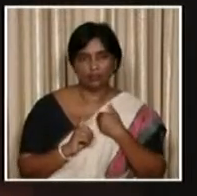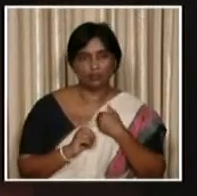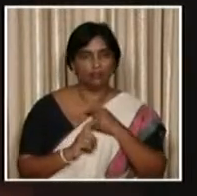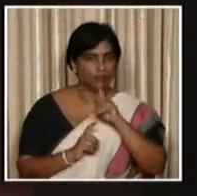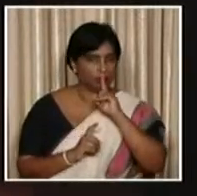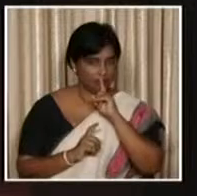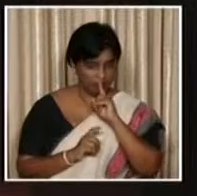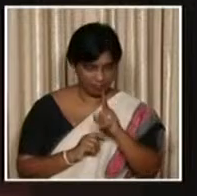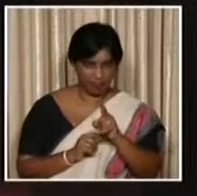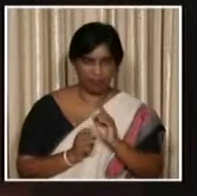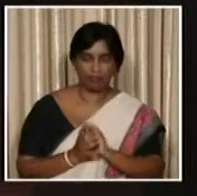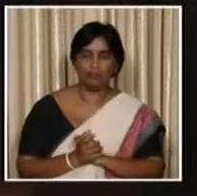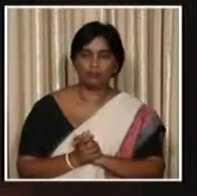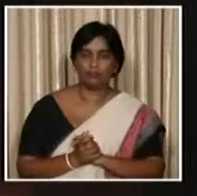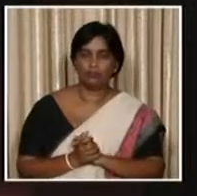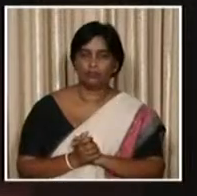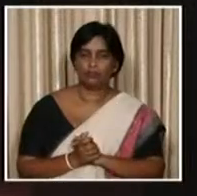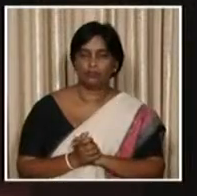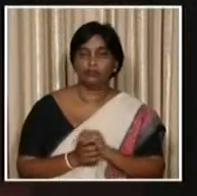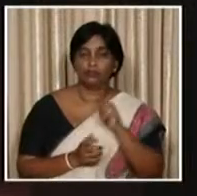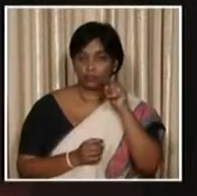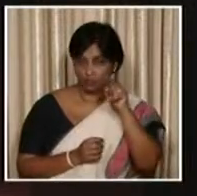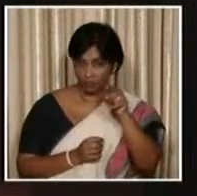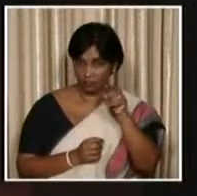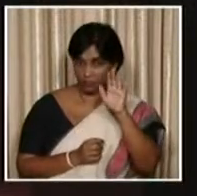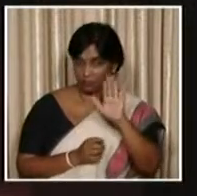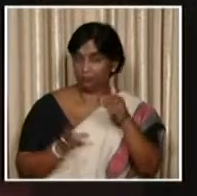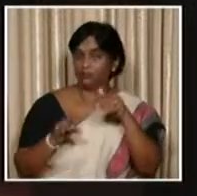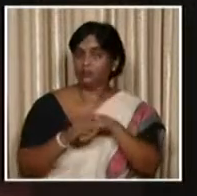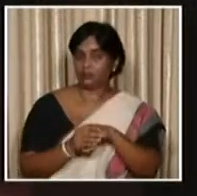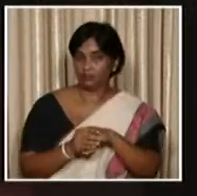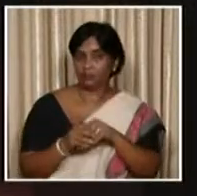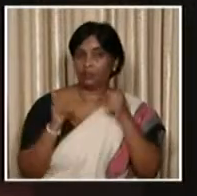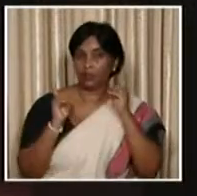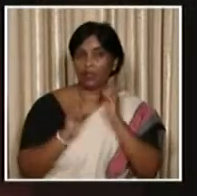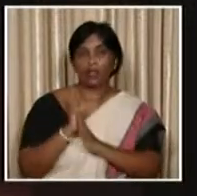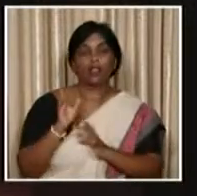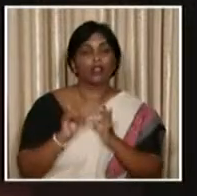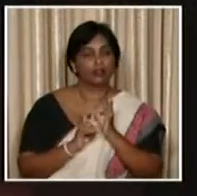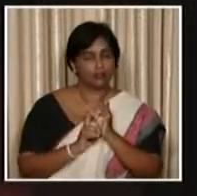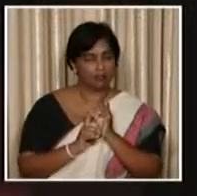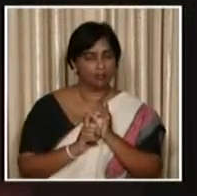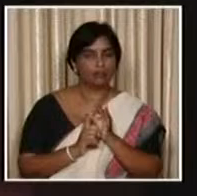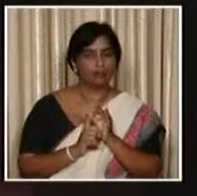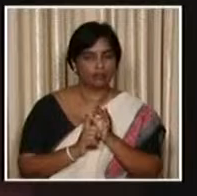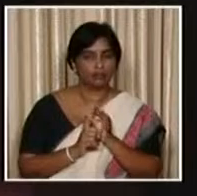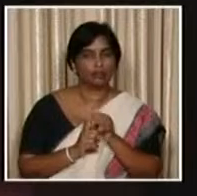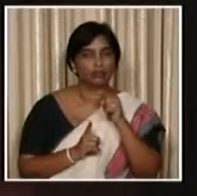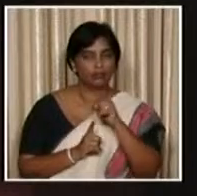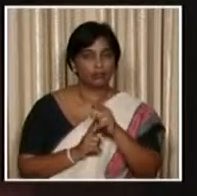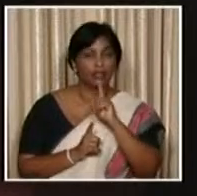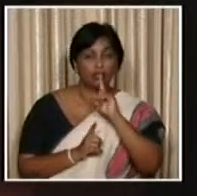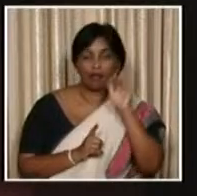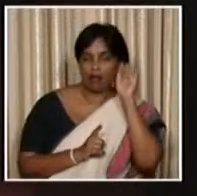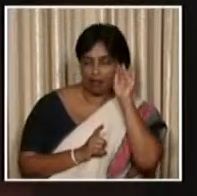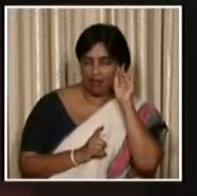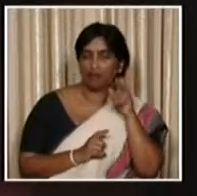ඔබතුමාගෙන් ඉල්ලීමක් කරනවා. ඔබතුමාගේ යටතේ සිටින ක්‍රීඩා ඇමතිවරයාට ඔබතුමා සවන්